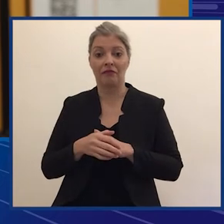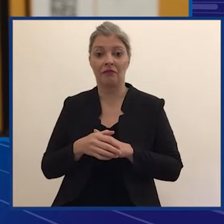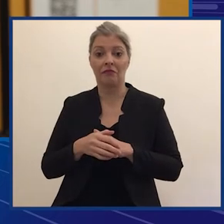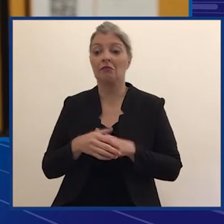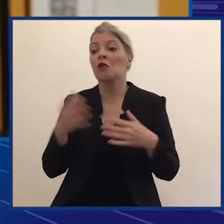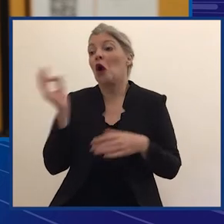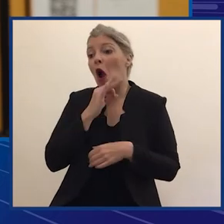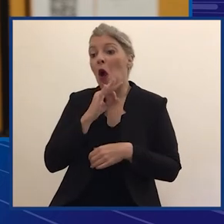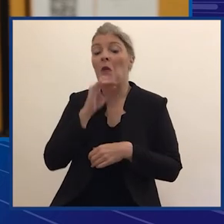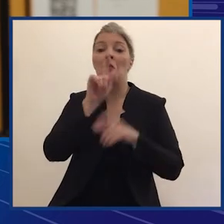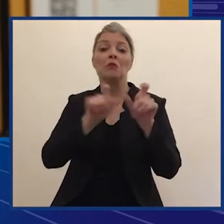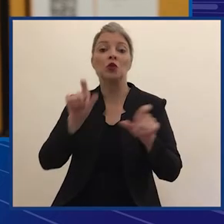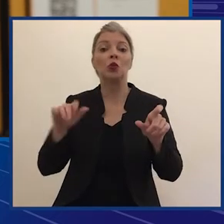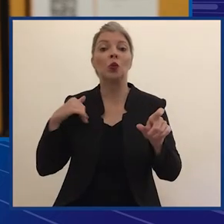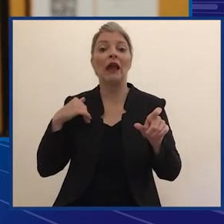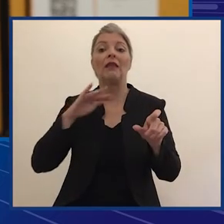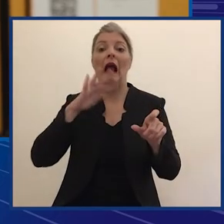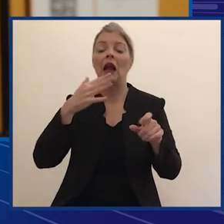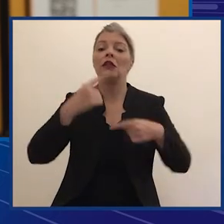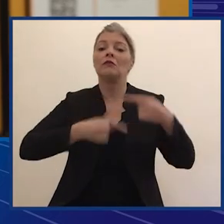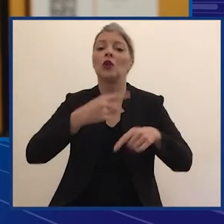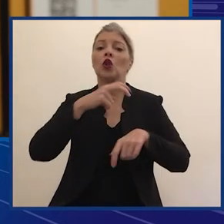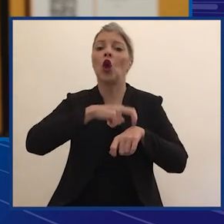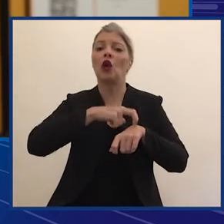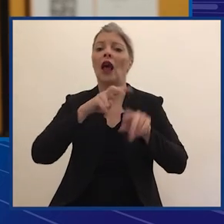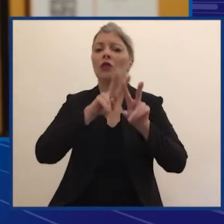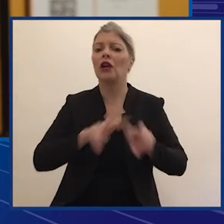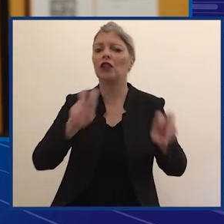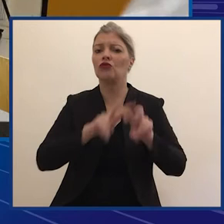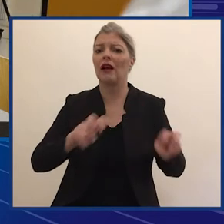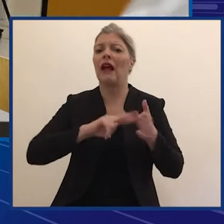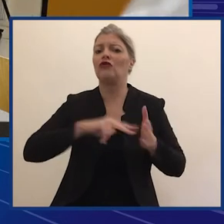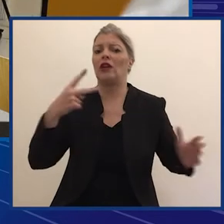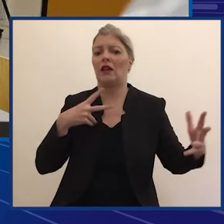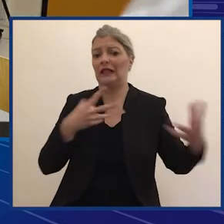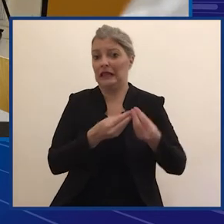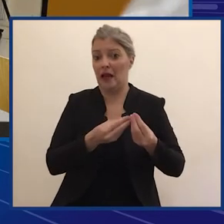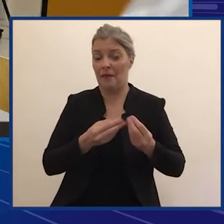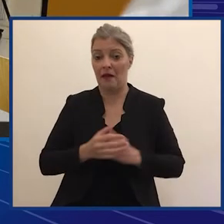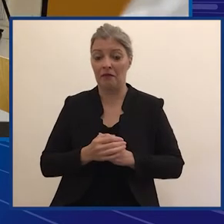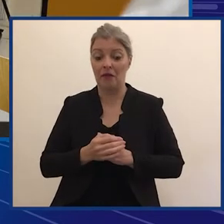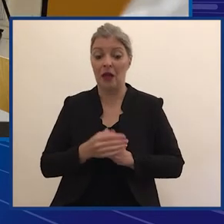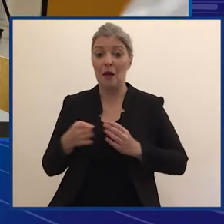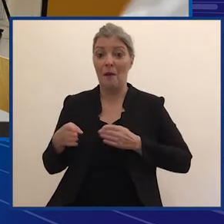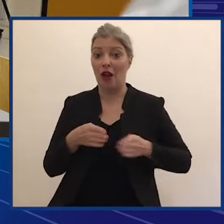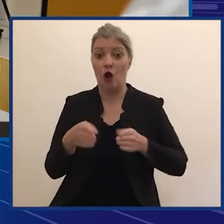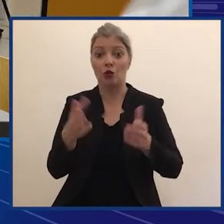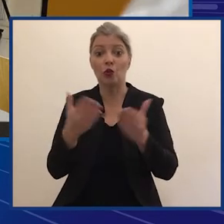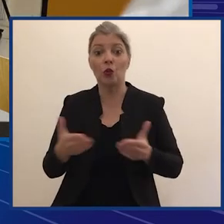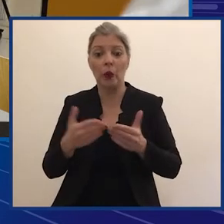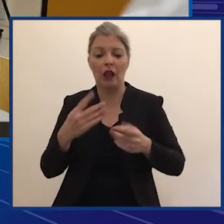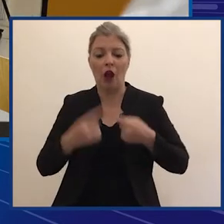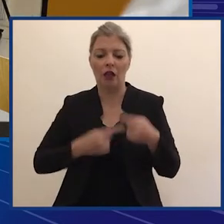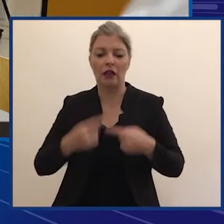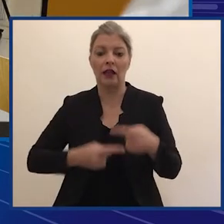ancora chi volesse proprio andare avanti può fare un dottorato di ricerca in ingegneria in informazione con noi. Man mano che si prosegue nel corso di studi,